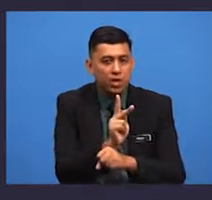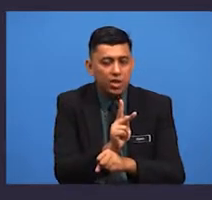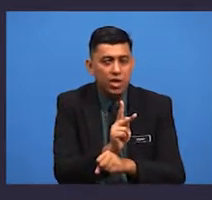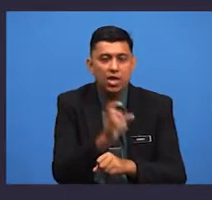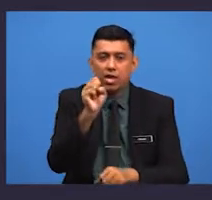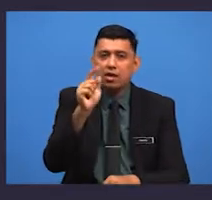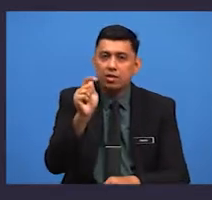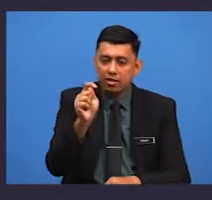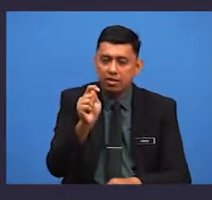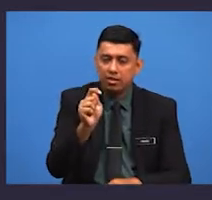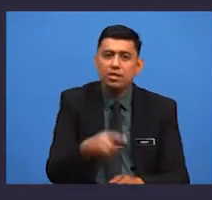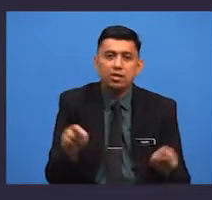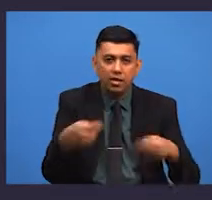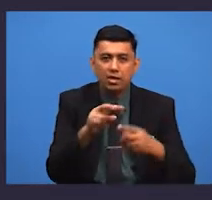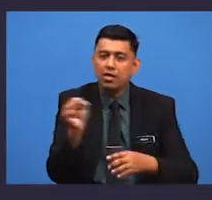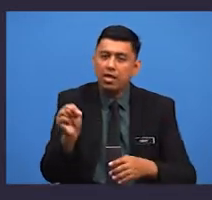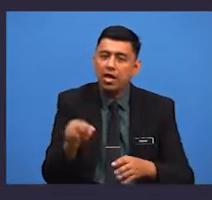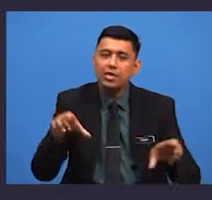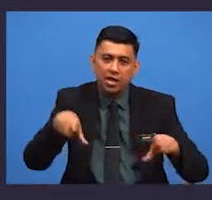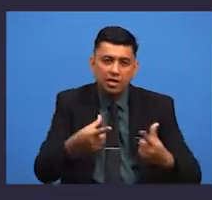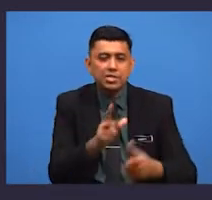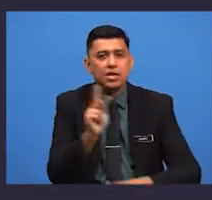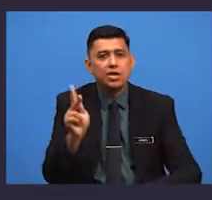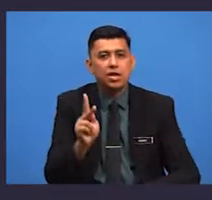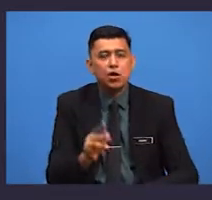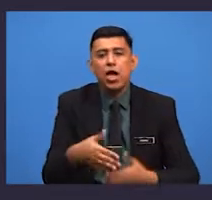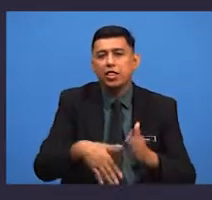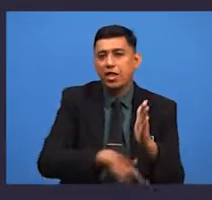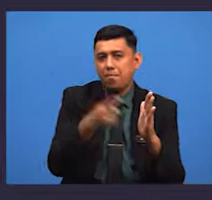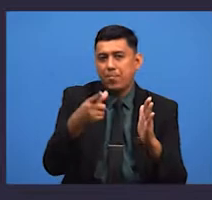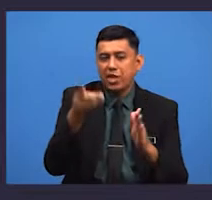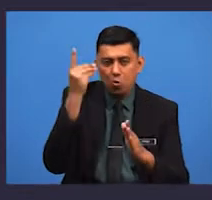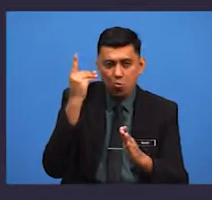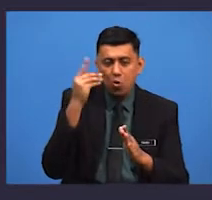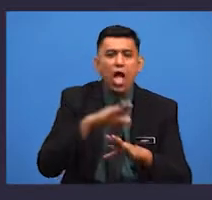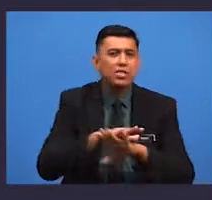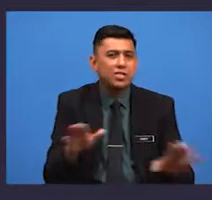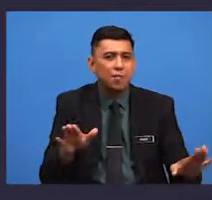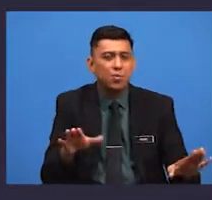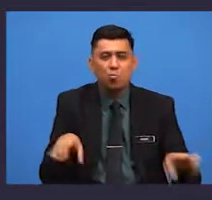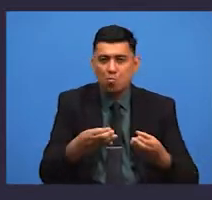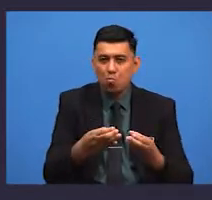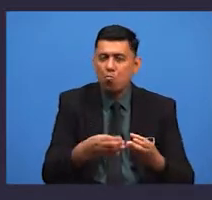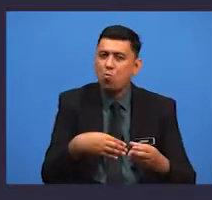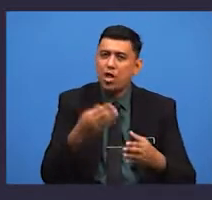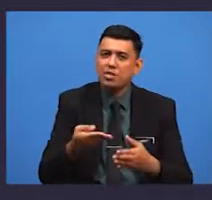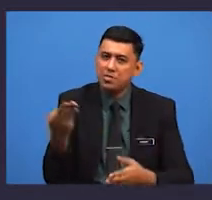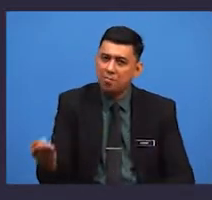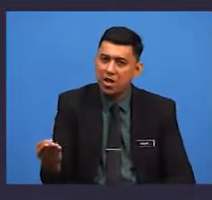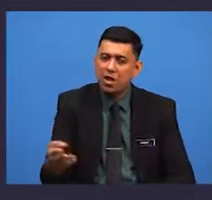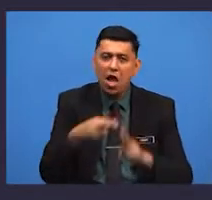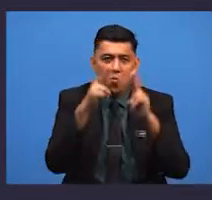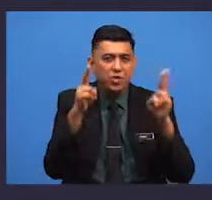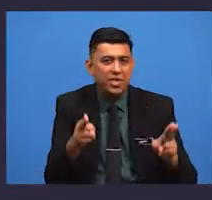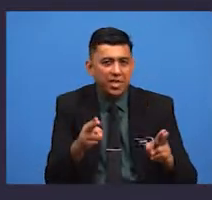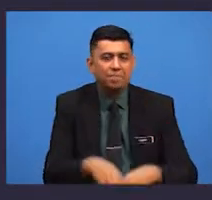sudukot, set tindakan atau pernyataan dilaksanakan terlebih dahulu tanpa membuat